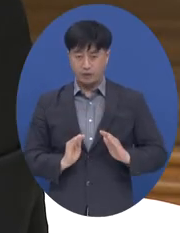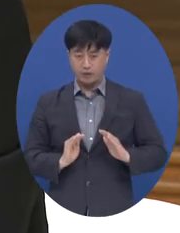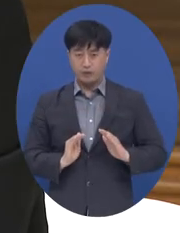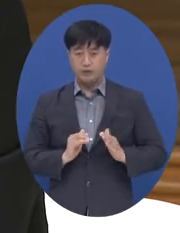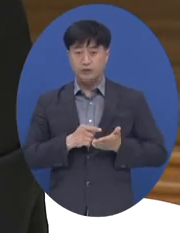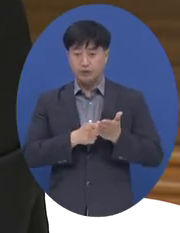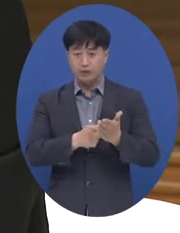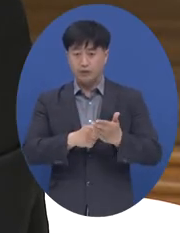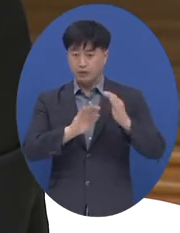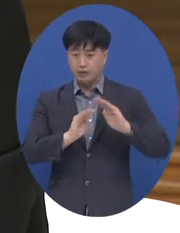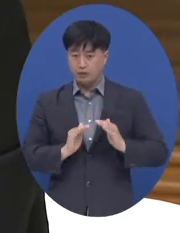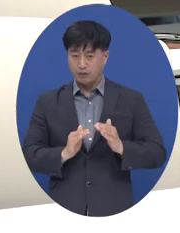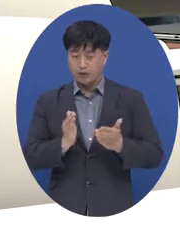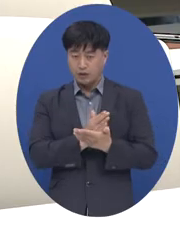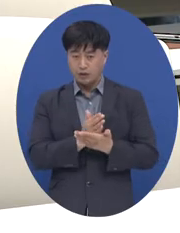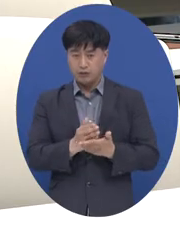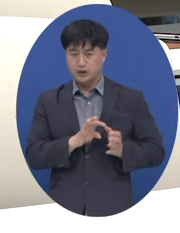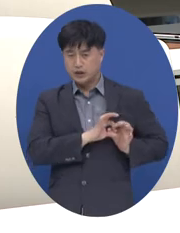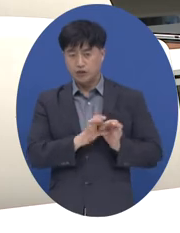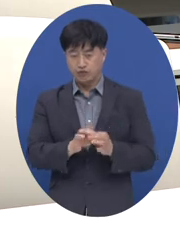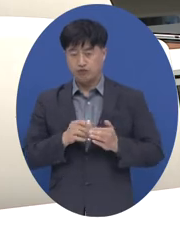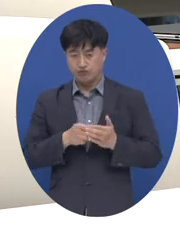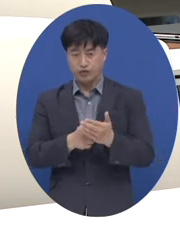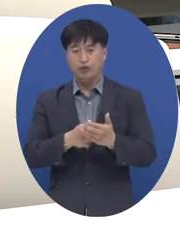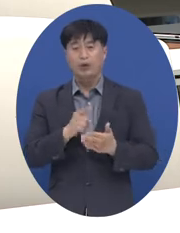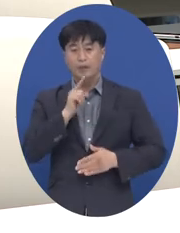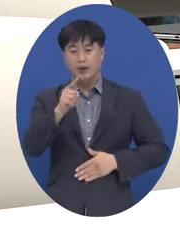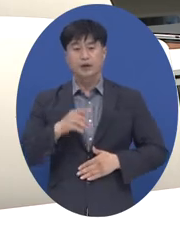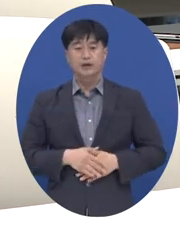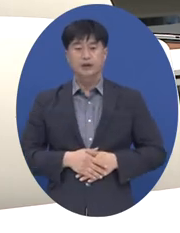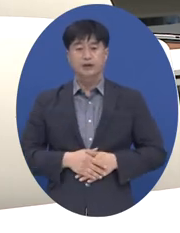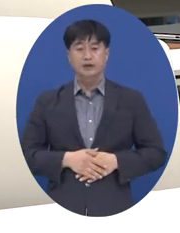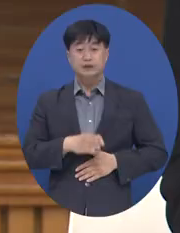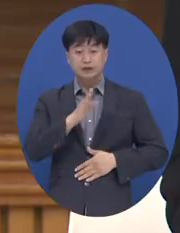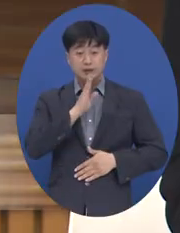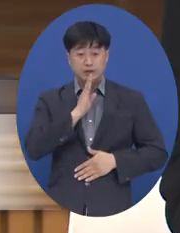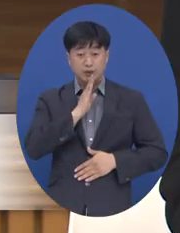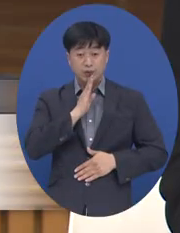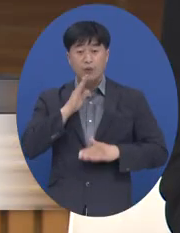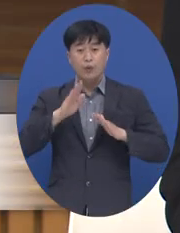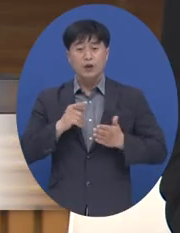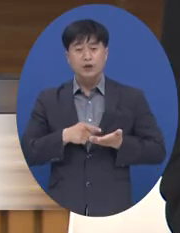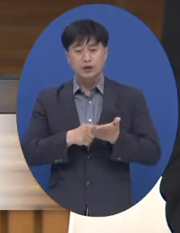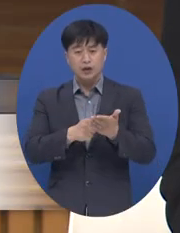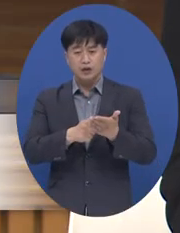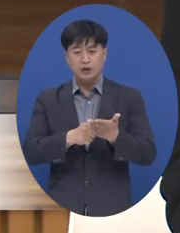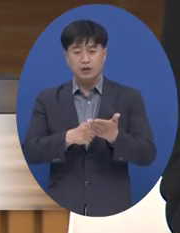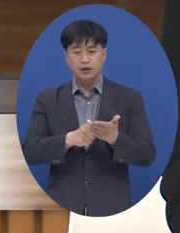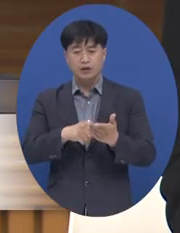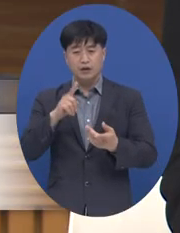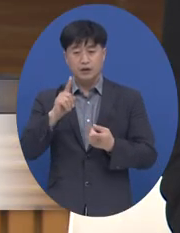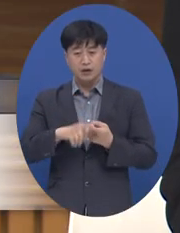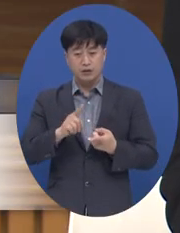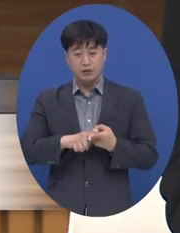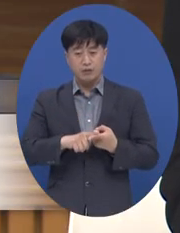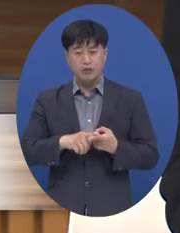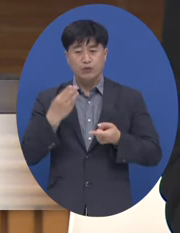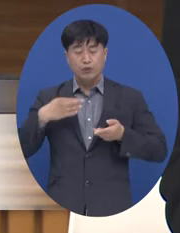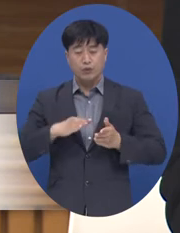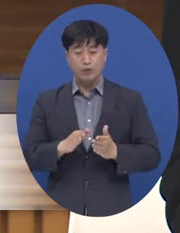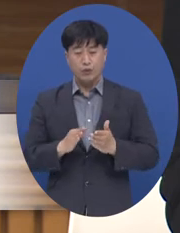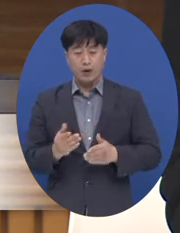토론회에서 논의된 의견들을 단계별로 나눠 지속적으로 추진하겠다고 밝혔습니다. 실질적으로 오늘 제안됐던